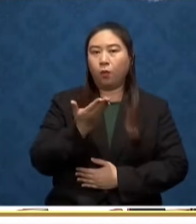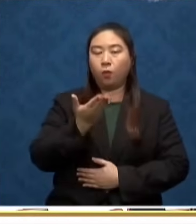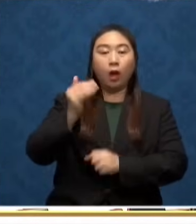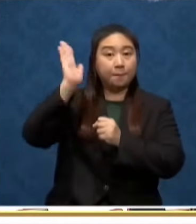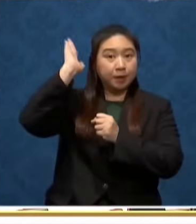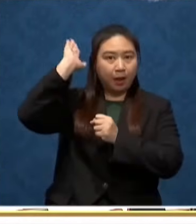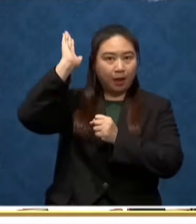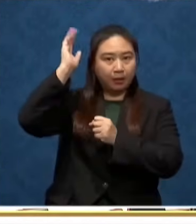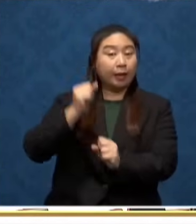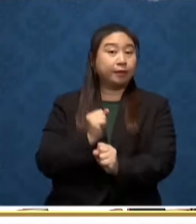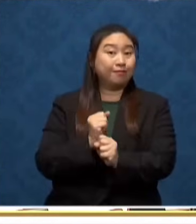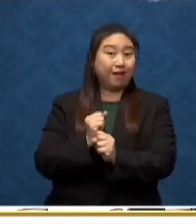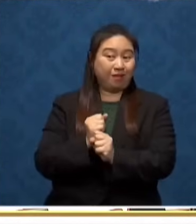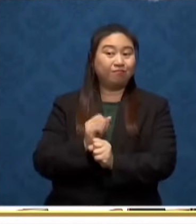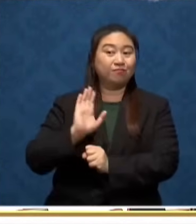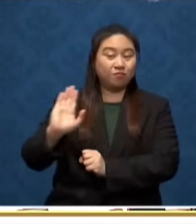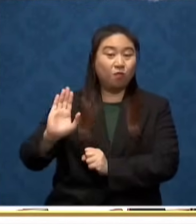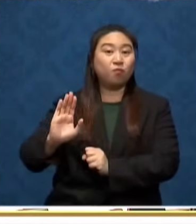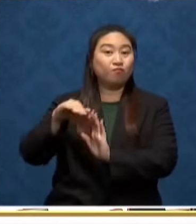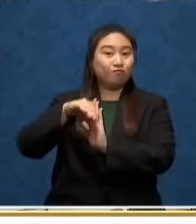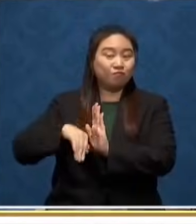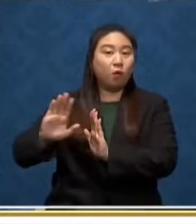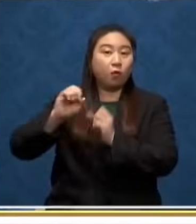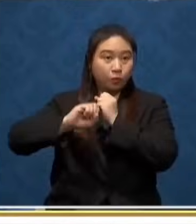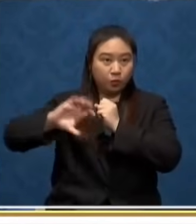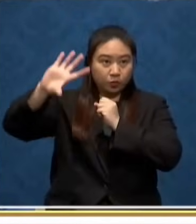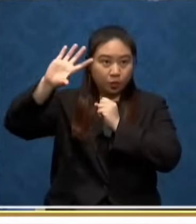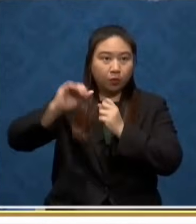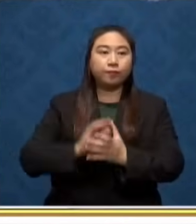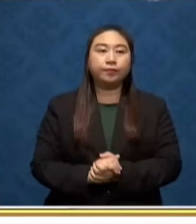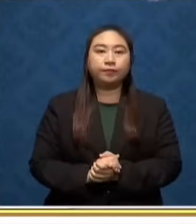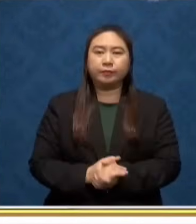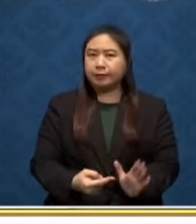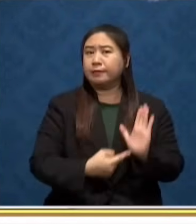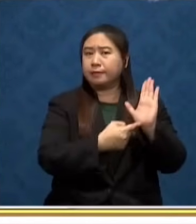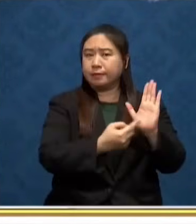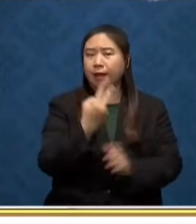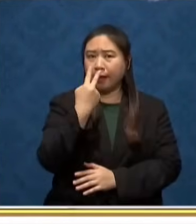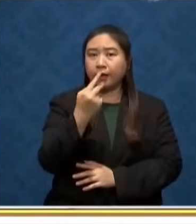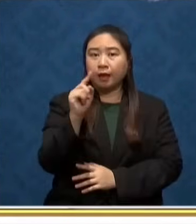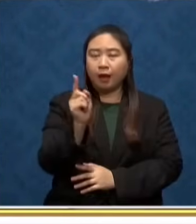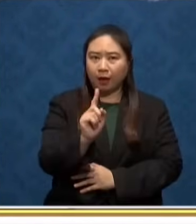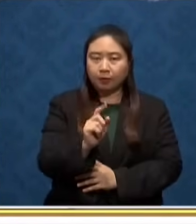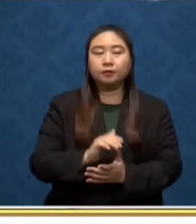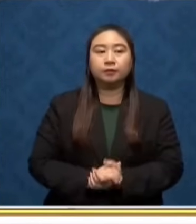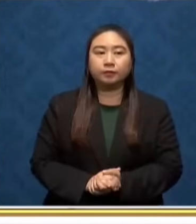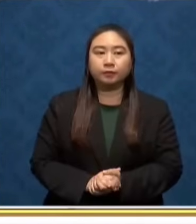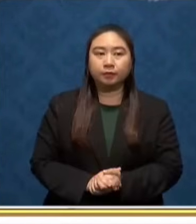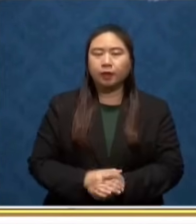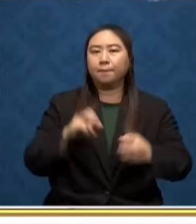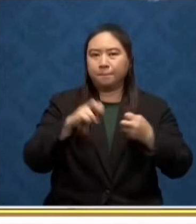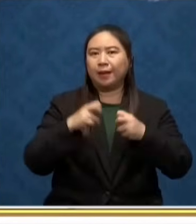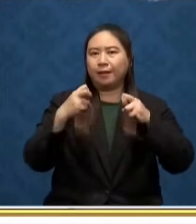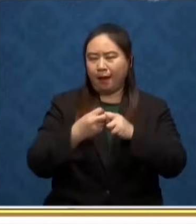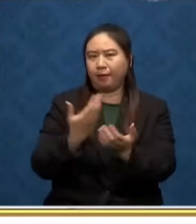ายการดำเนินงานของกสทช.นะคะโดยจะชี้ให้เห็นถึงประเด็นต้นตอของปัญ